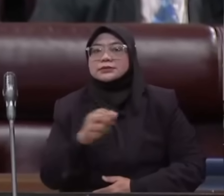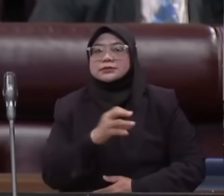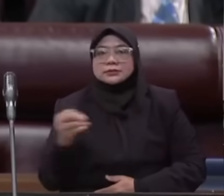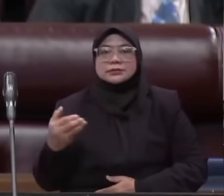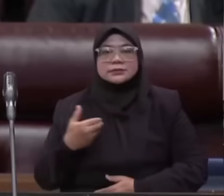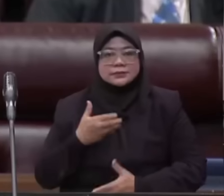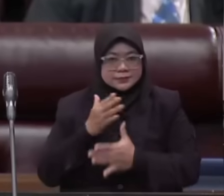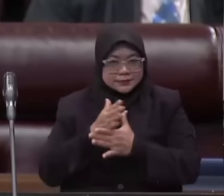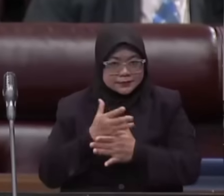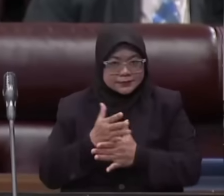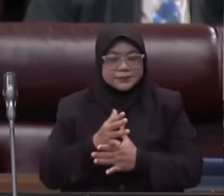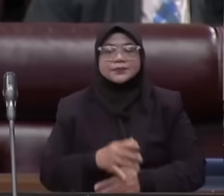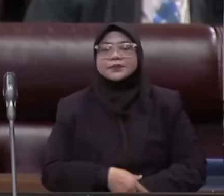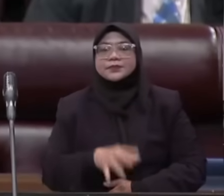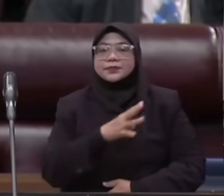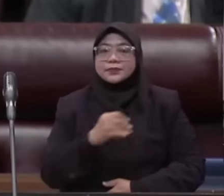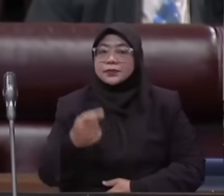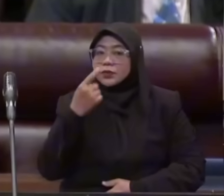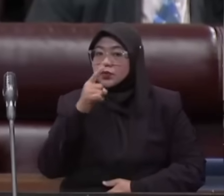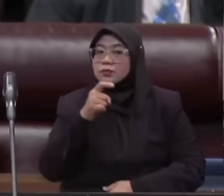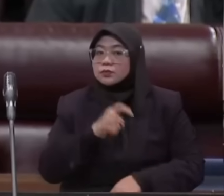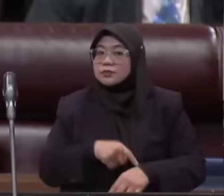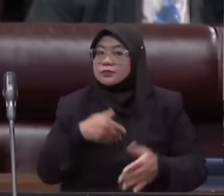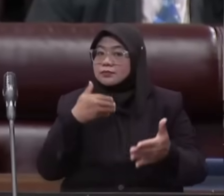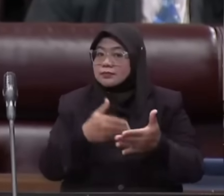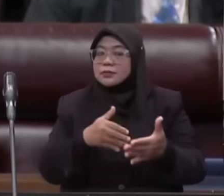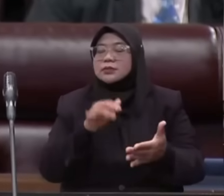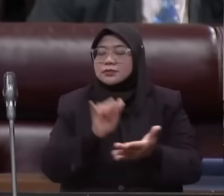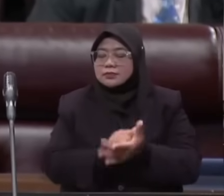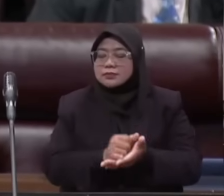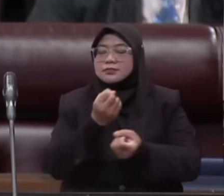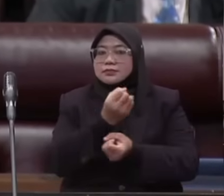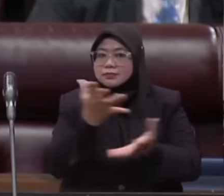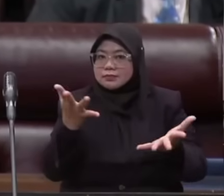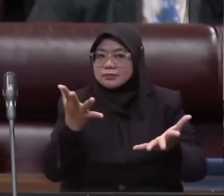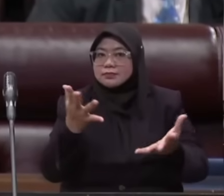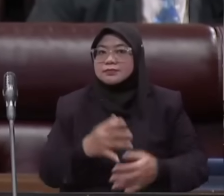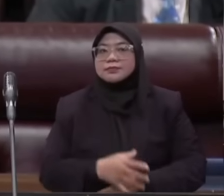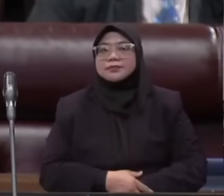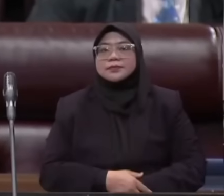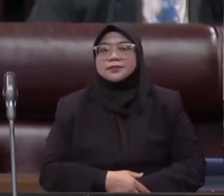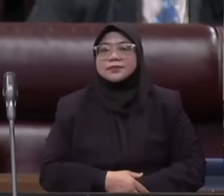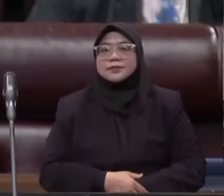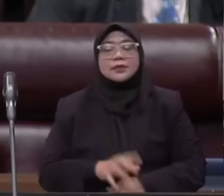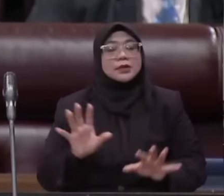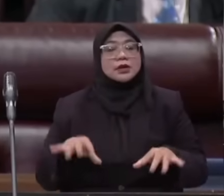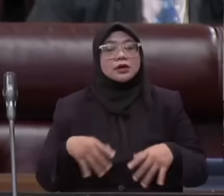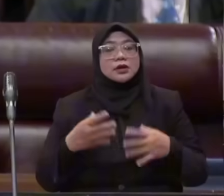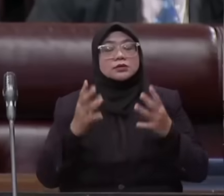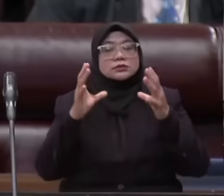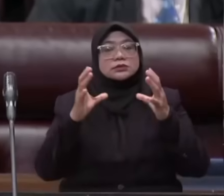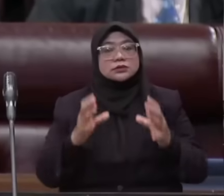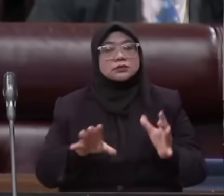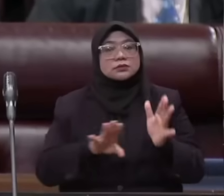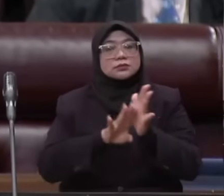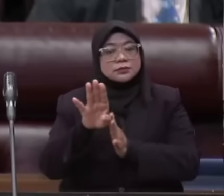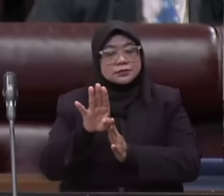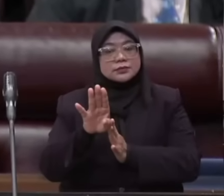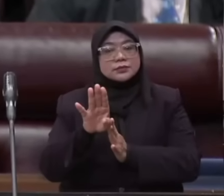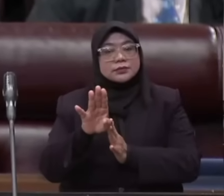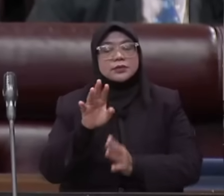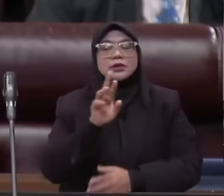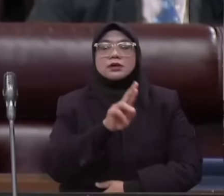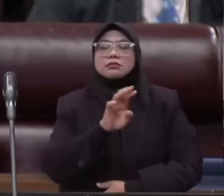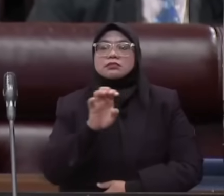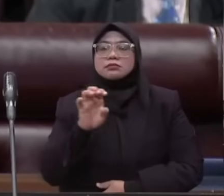ada perkongsian tersebut dan dalam masih terdekat kita akan umumkan apa ini bagaimana cara untuk membangunkan